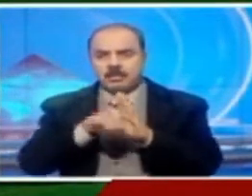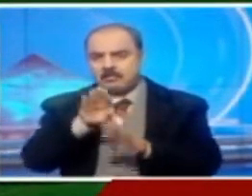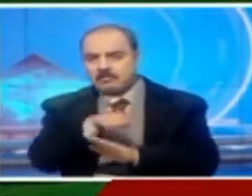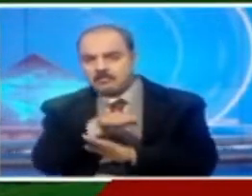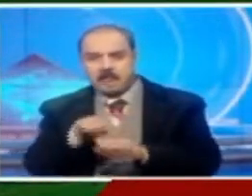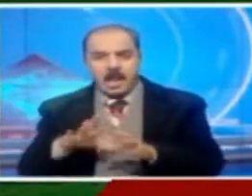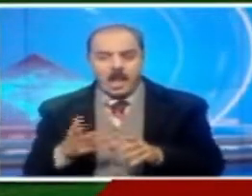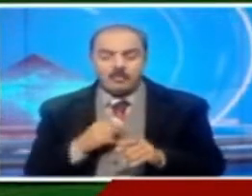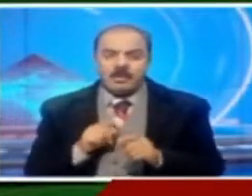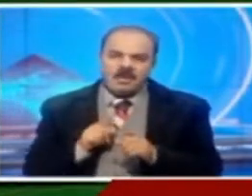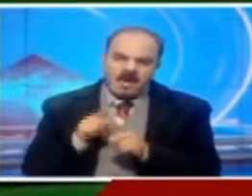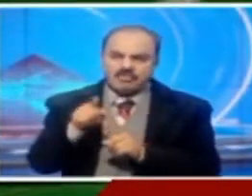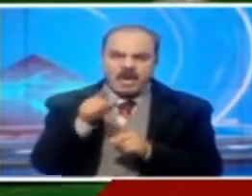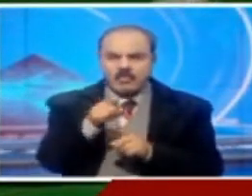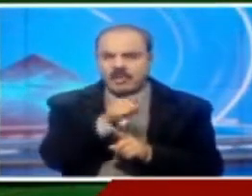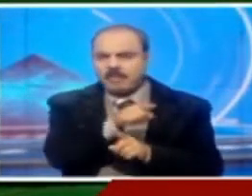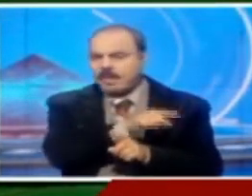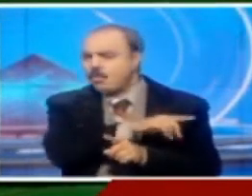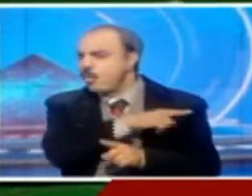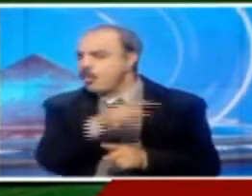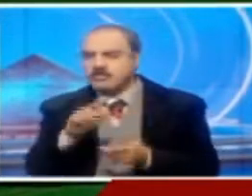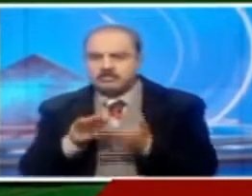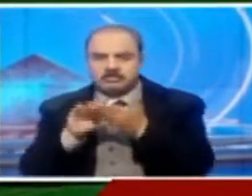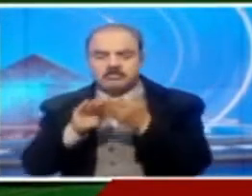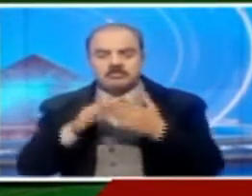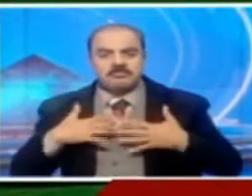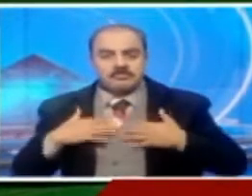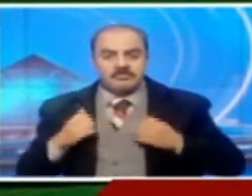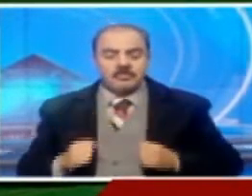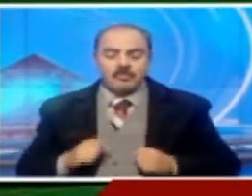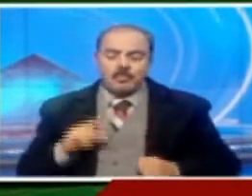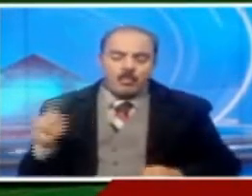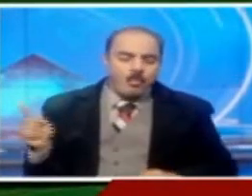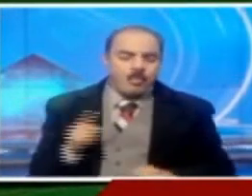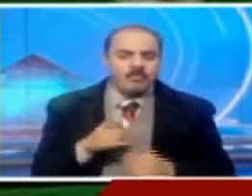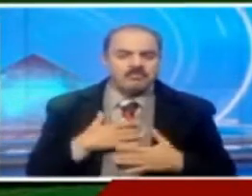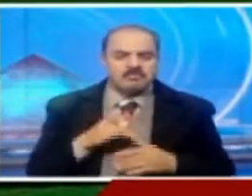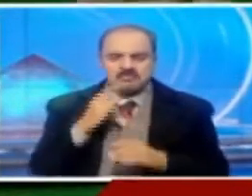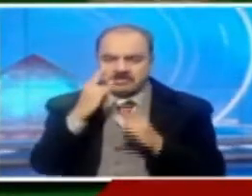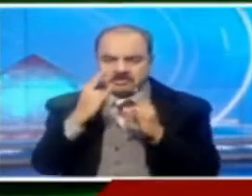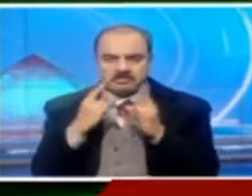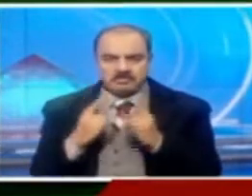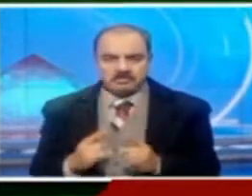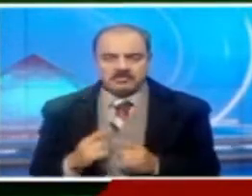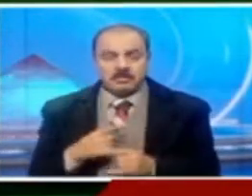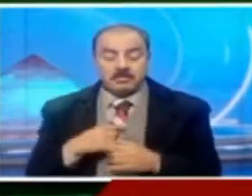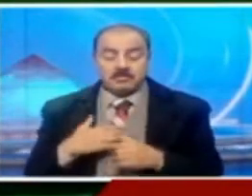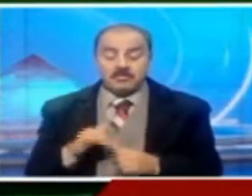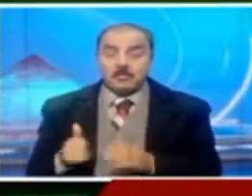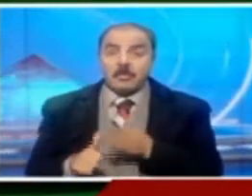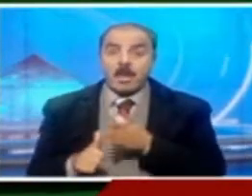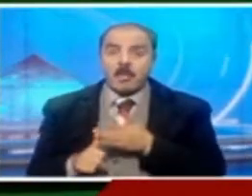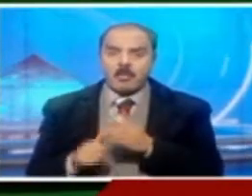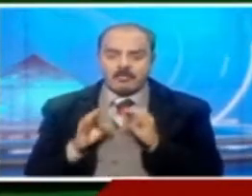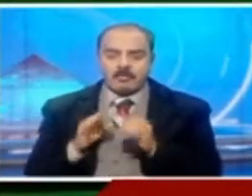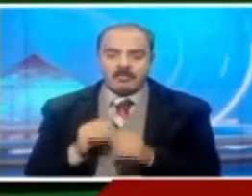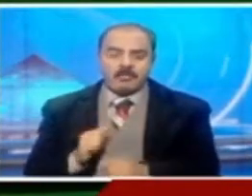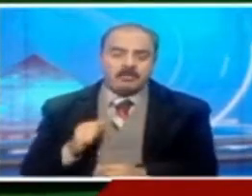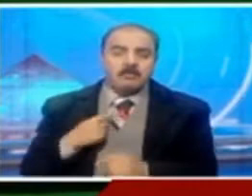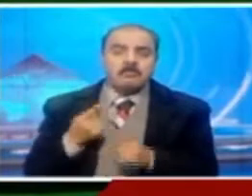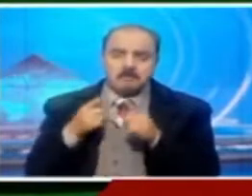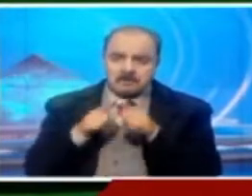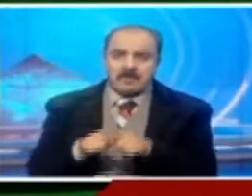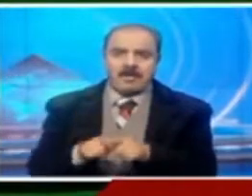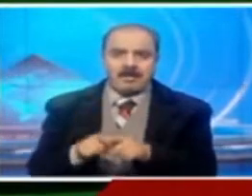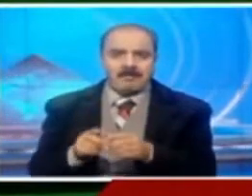نصل لكل واحد لتقديم الصحة الأفضل، الصحة وأنا أركز على الصحة الأفضل، وفي نفس الوقت